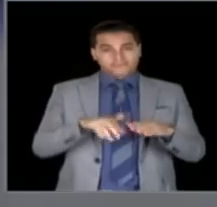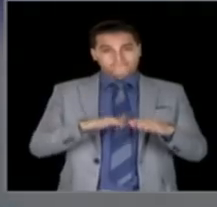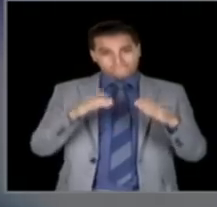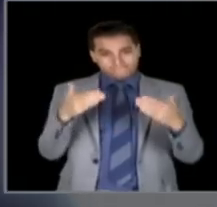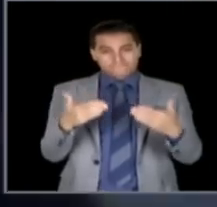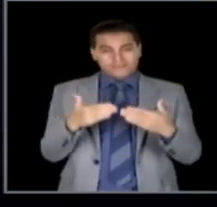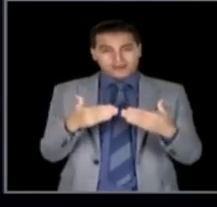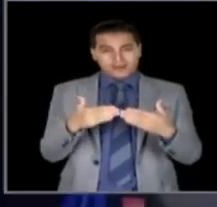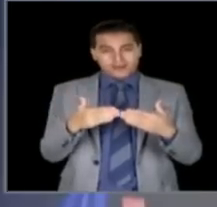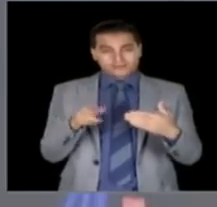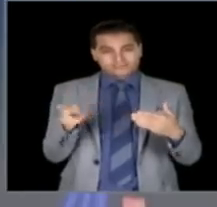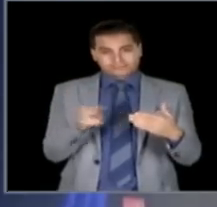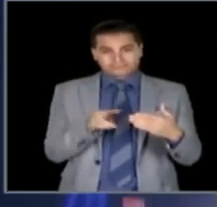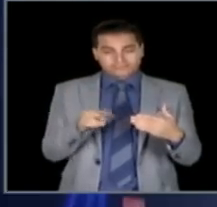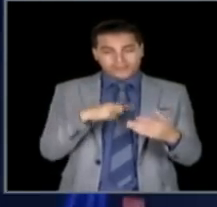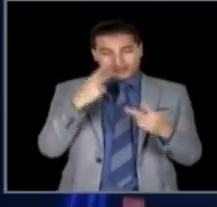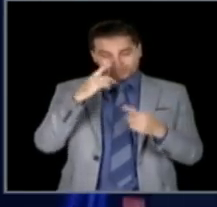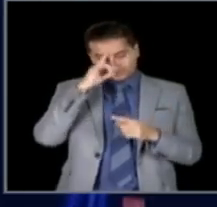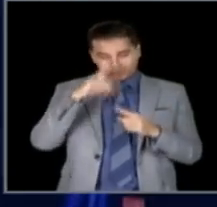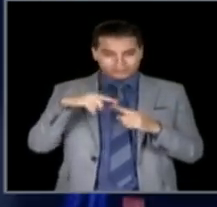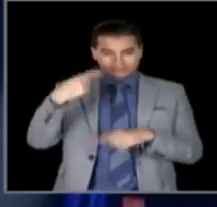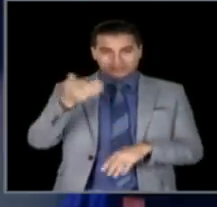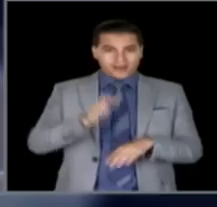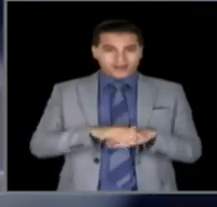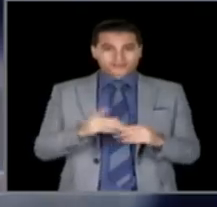فريق فايترز وفريق النيل، أشوفكم بإذن الله في